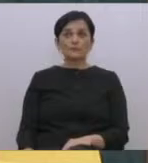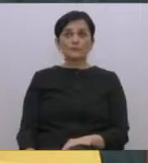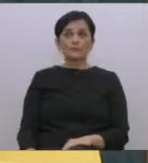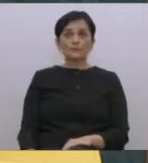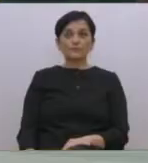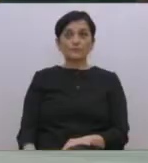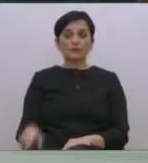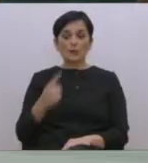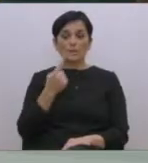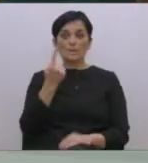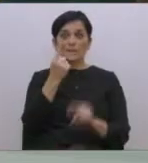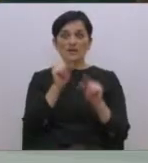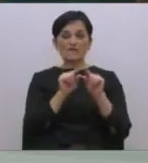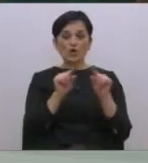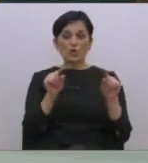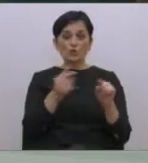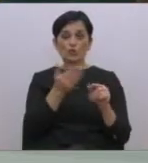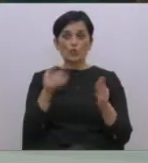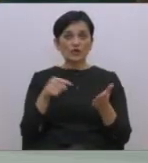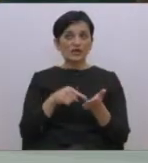sahartulus, canon șculele bișetani 6